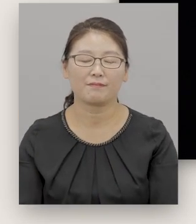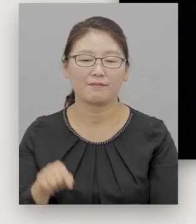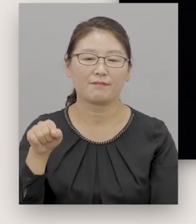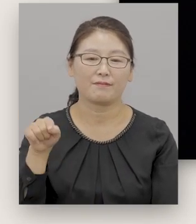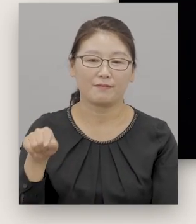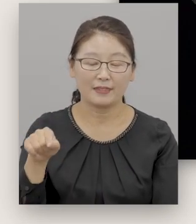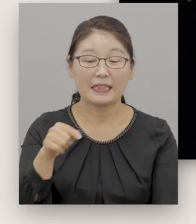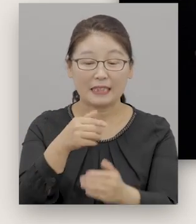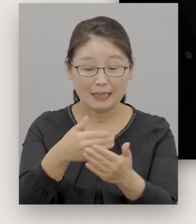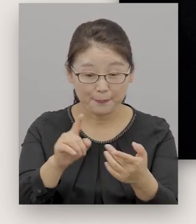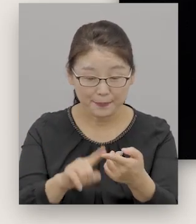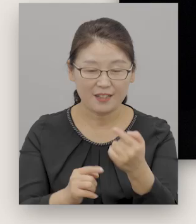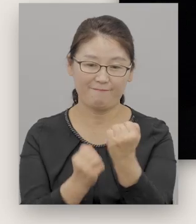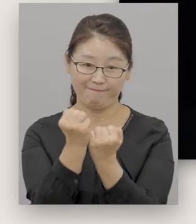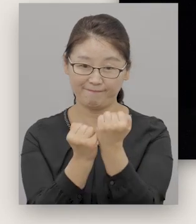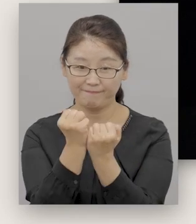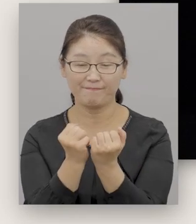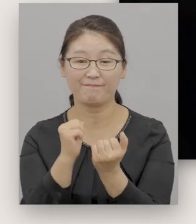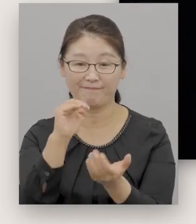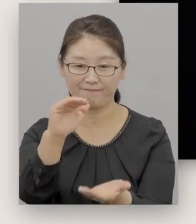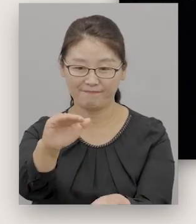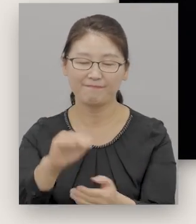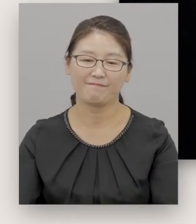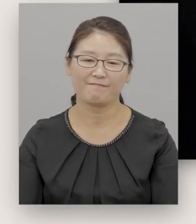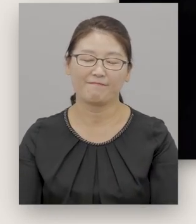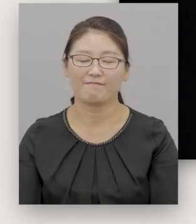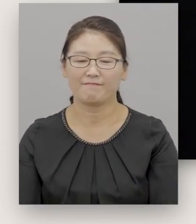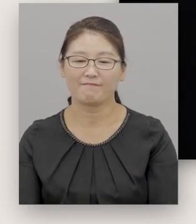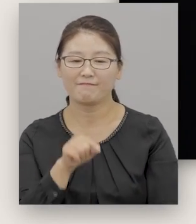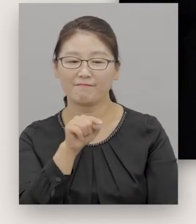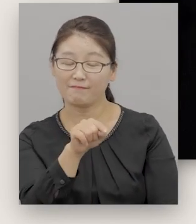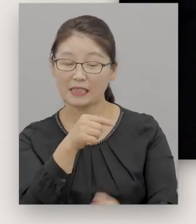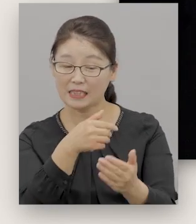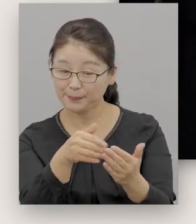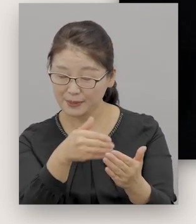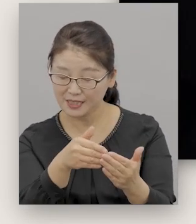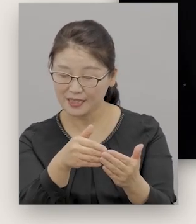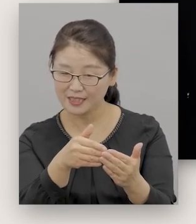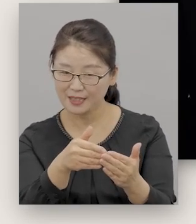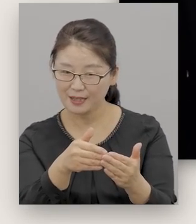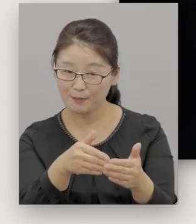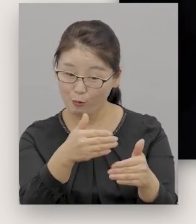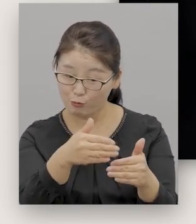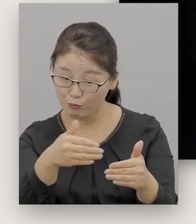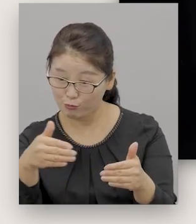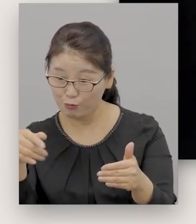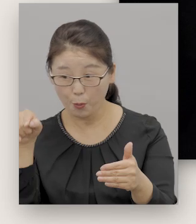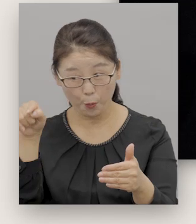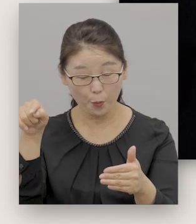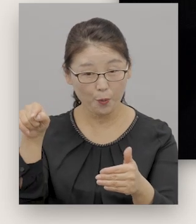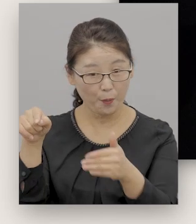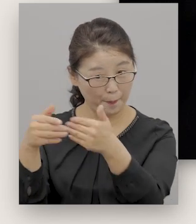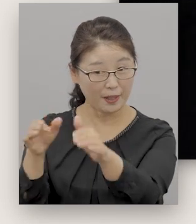이 작업에 대해서 조금 더 얘기를 드리면 안에 가시면 그 작업에 대해 어떻게 구성되어 있고 뭐 이런 부분들을 좀더